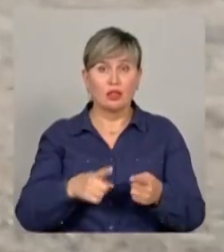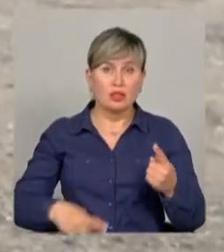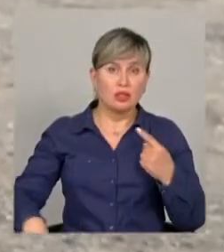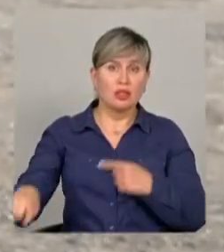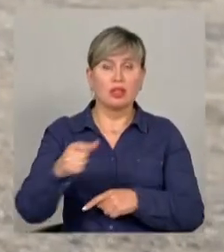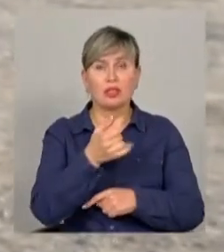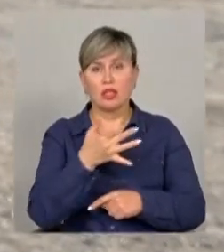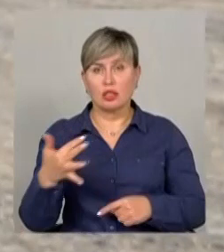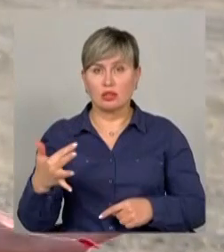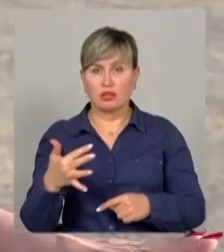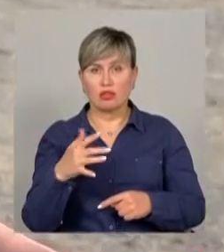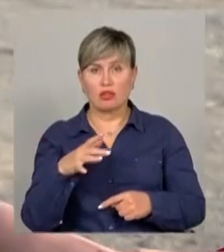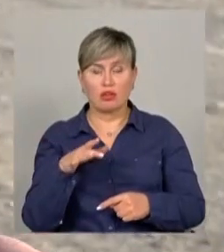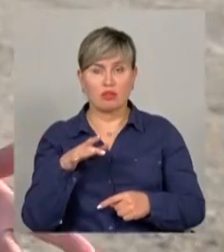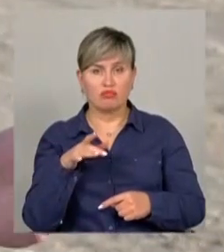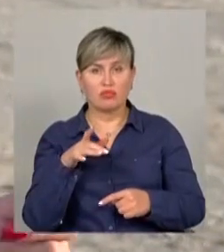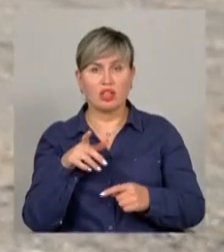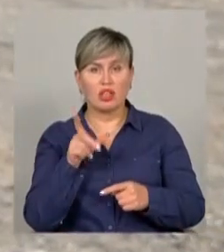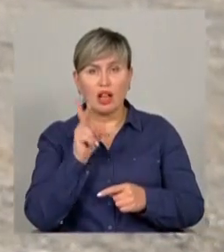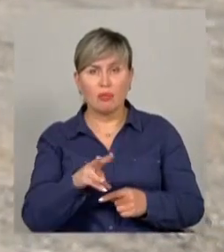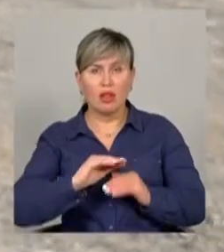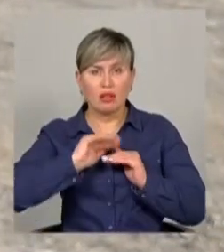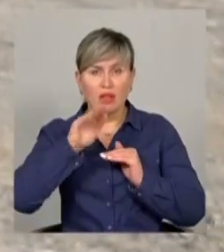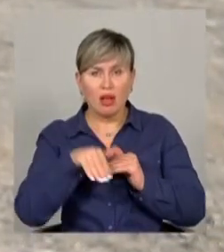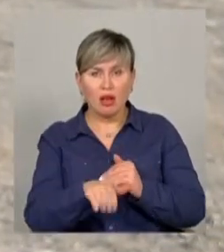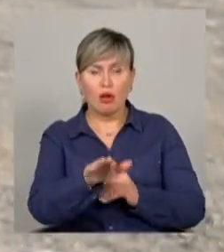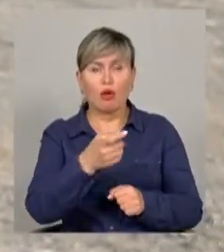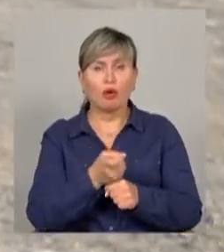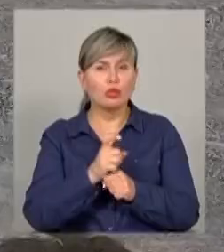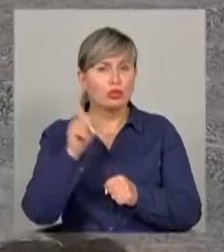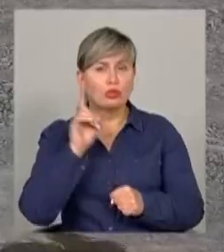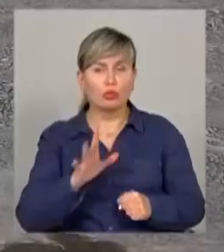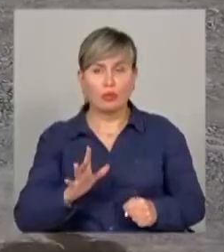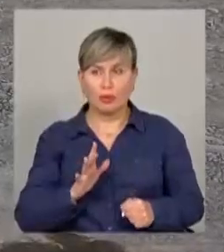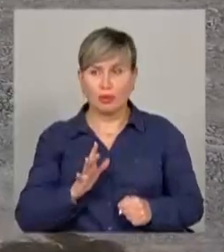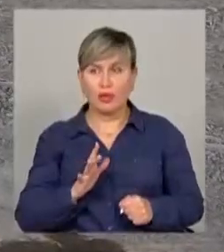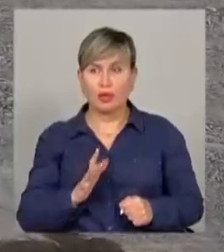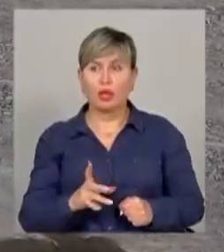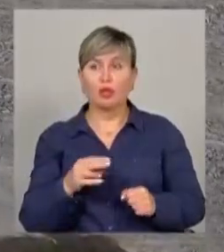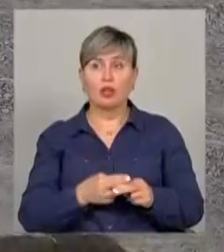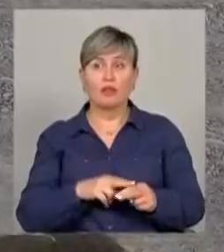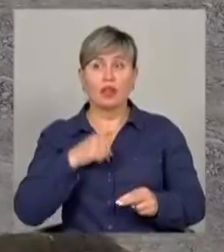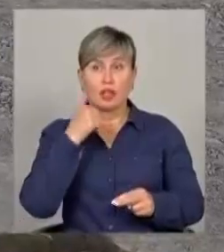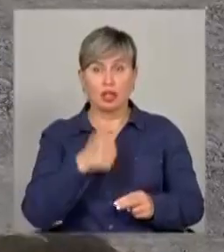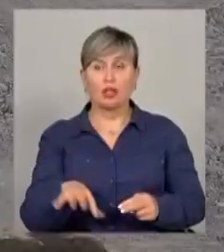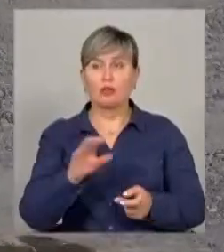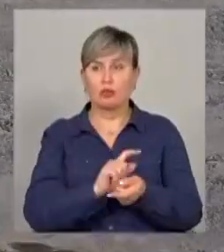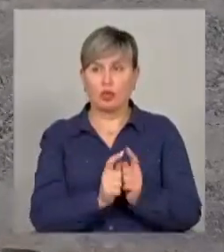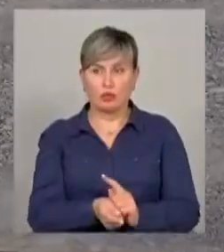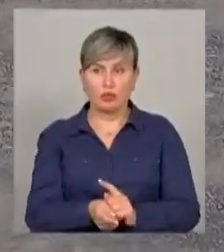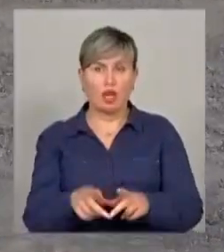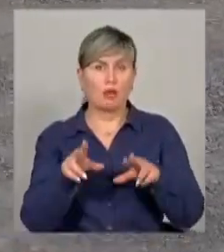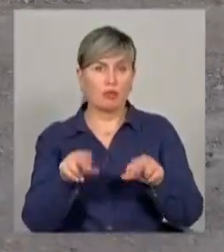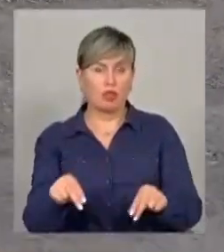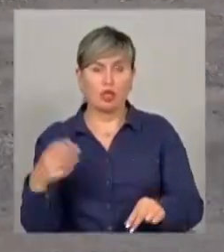несколько сотен километров по бездорожью. А это вызывало уйму неудобств. Но в этом году все изменится, обещают